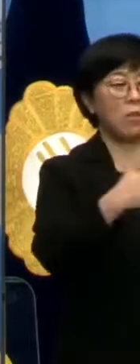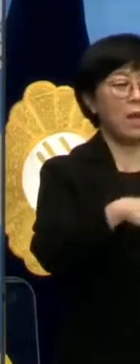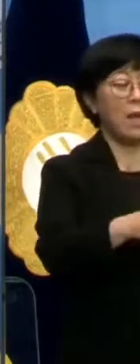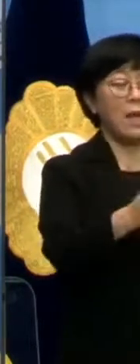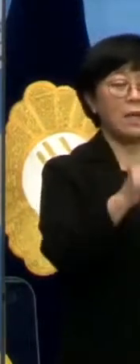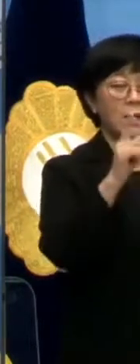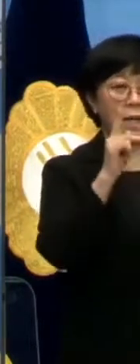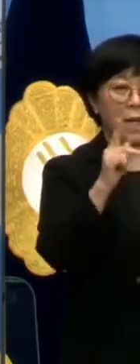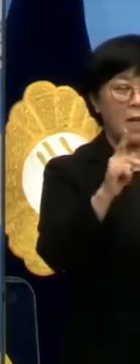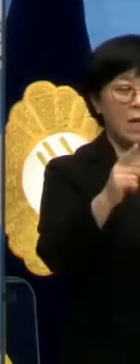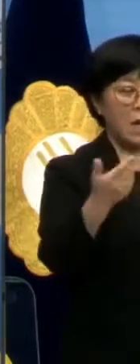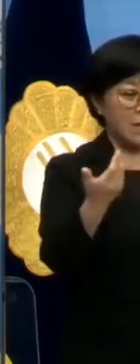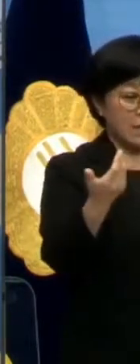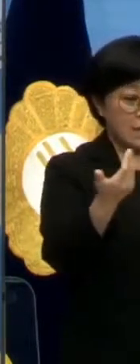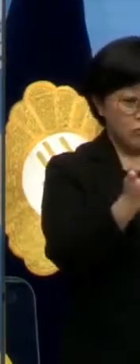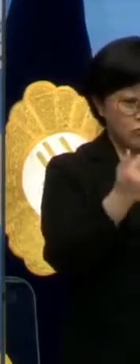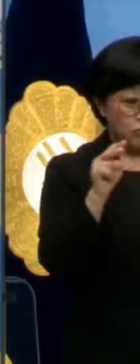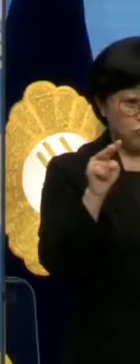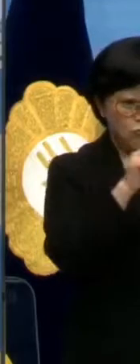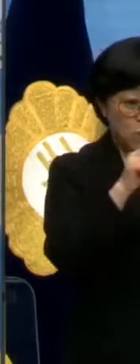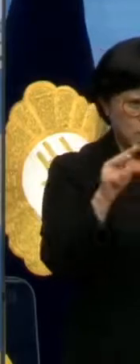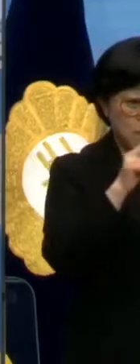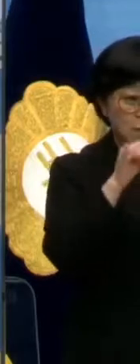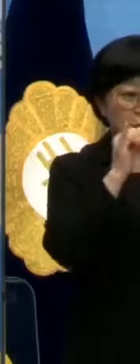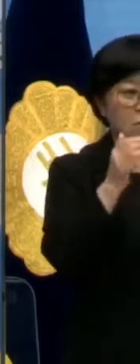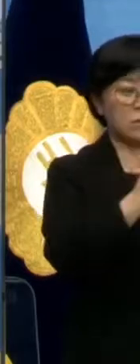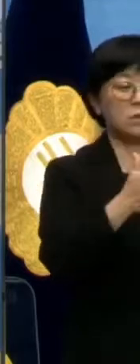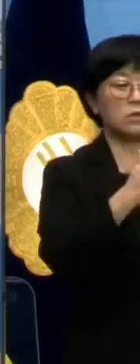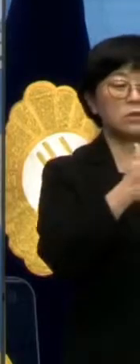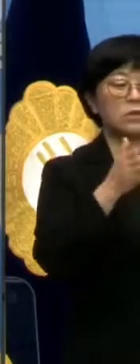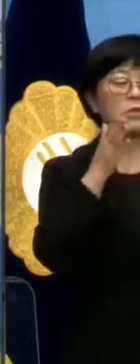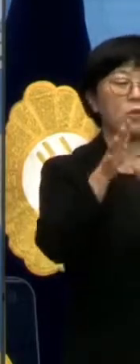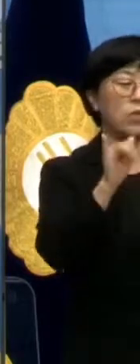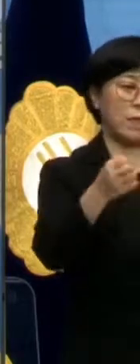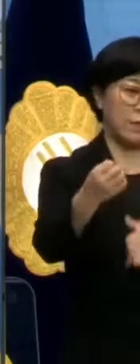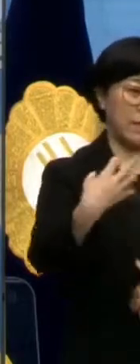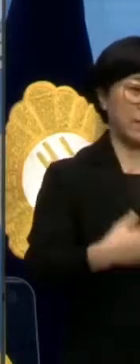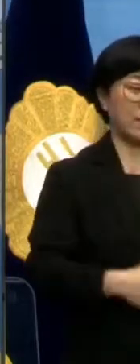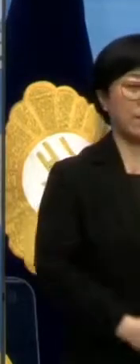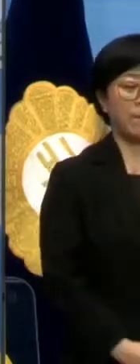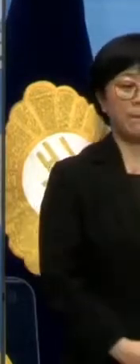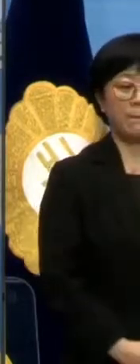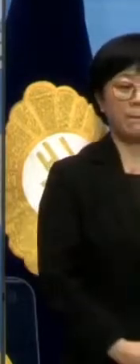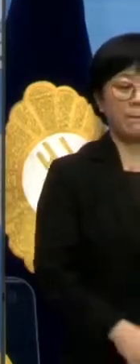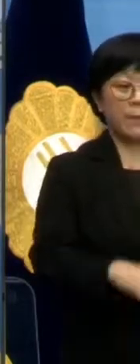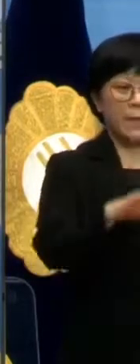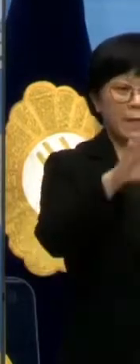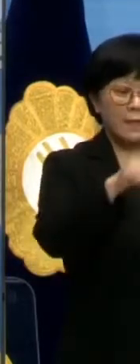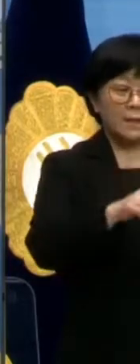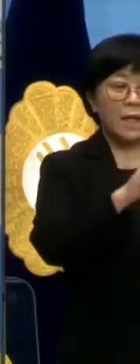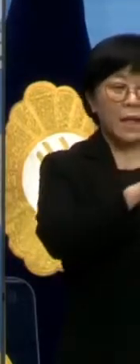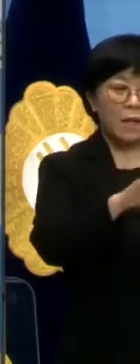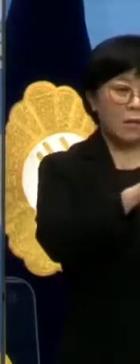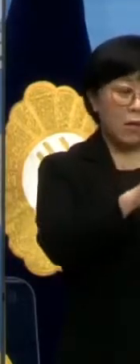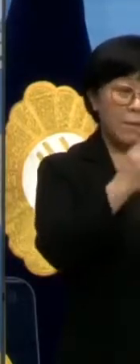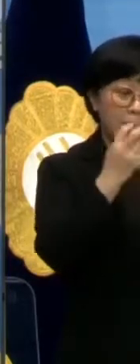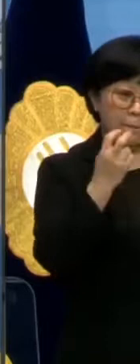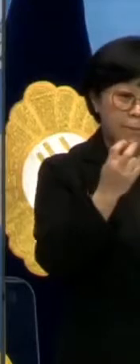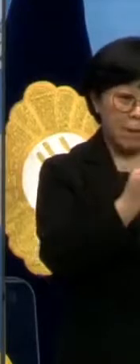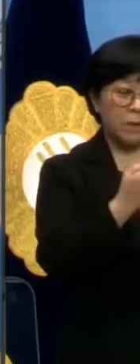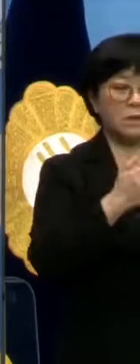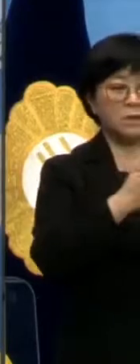K양극화를 맞이한다는 것이 전문가들의 일관된 견해입니다. 그때 가서 대책을 세우면